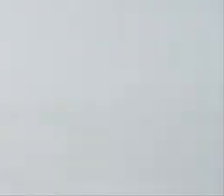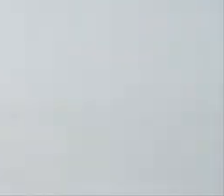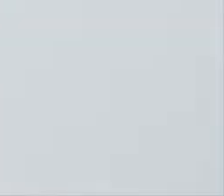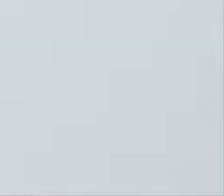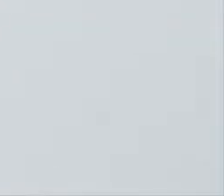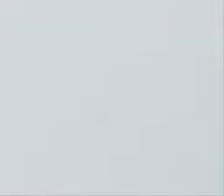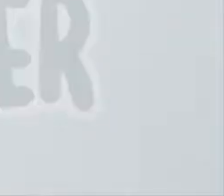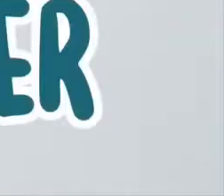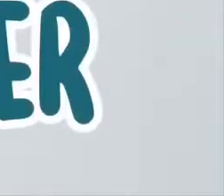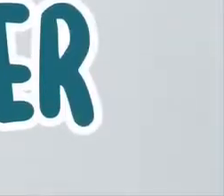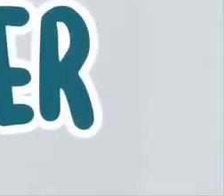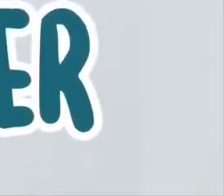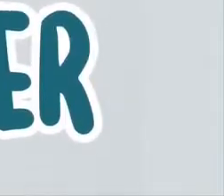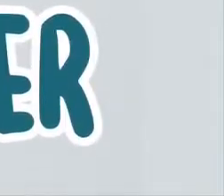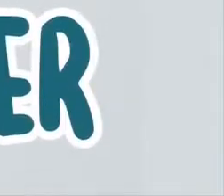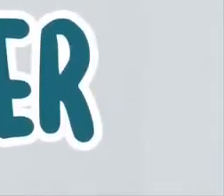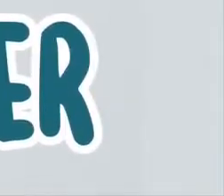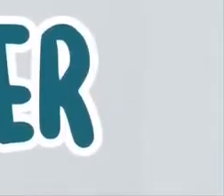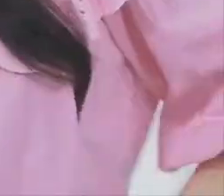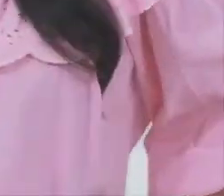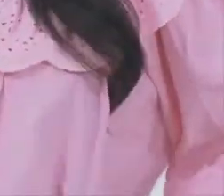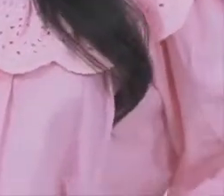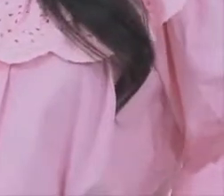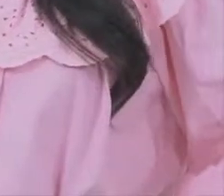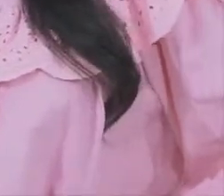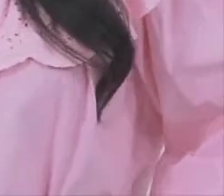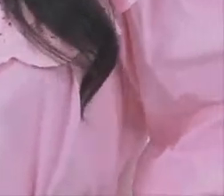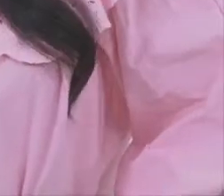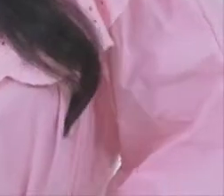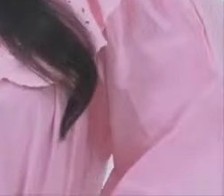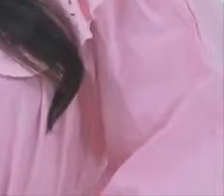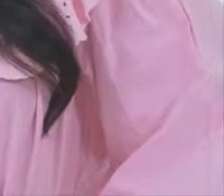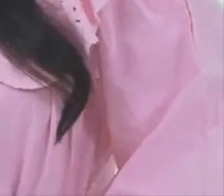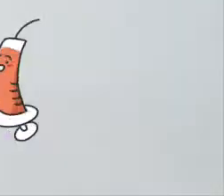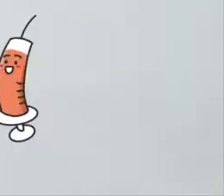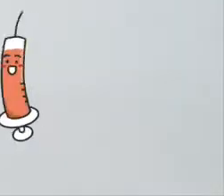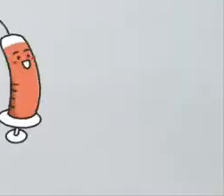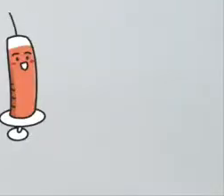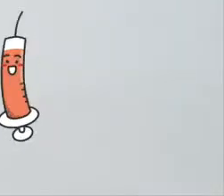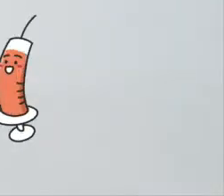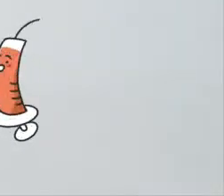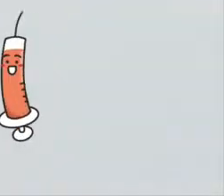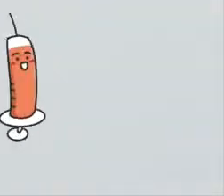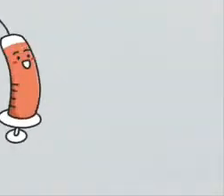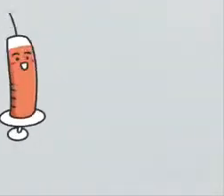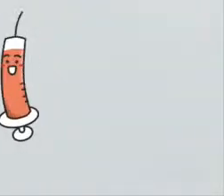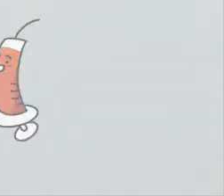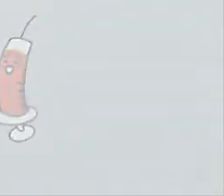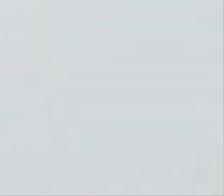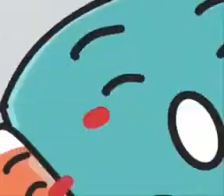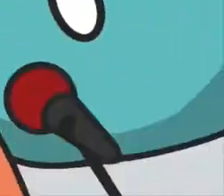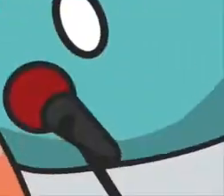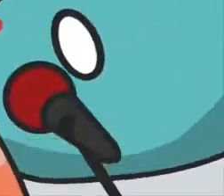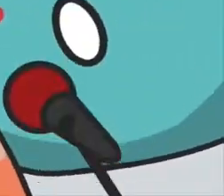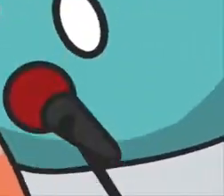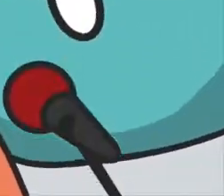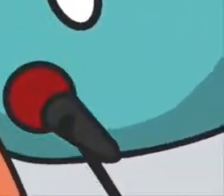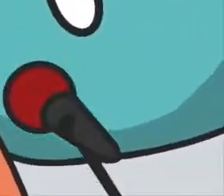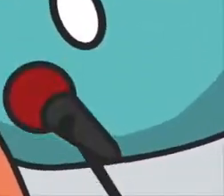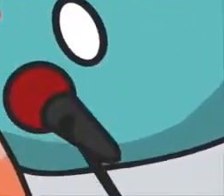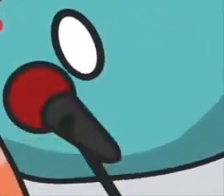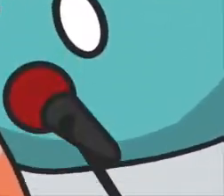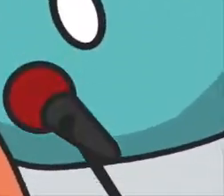oh, oh, oh, masker, oh, vaksin, kau duet sejati.